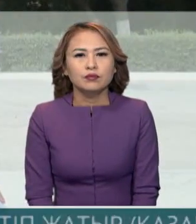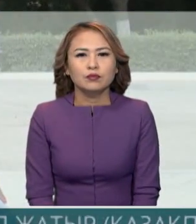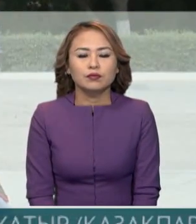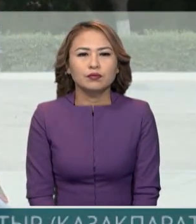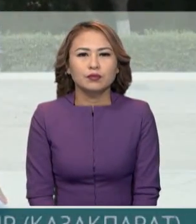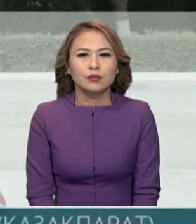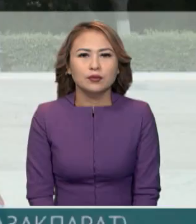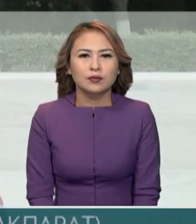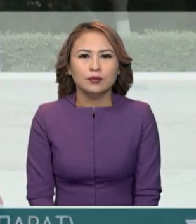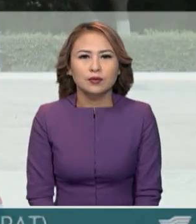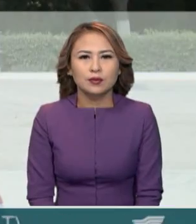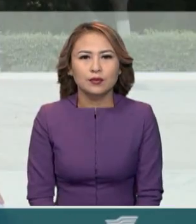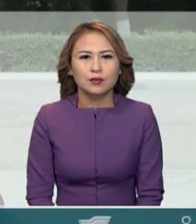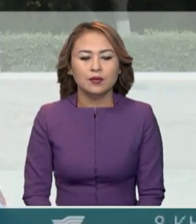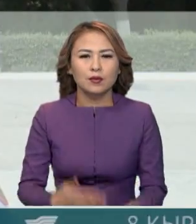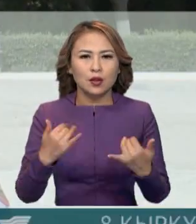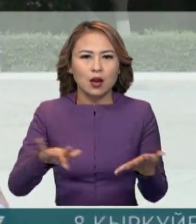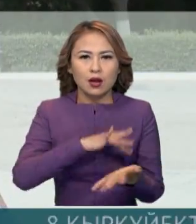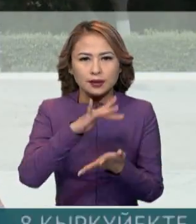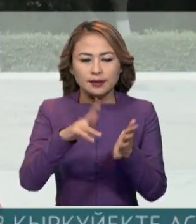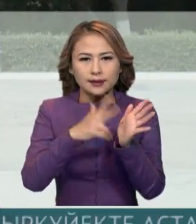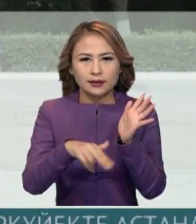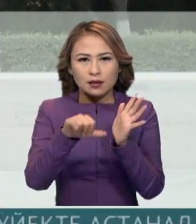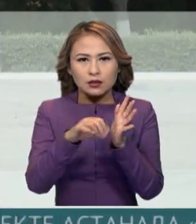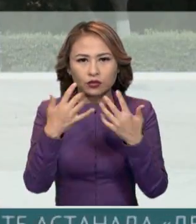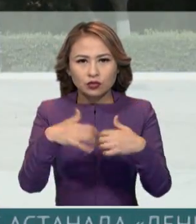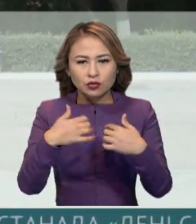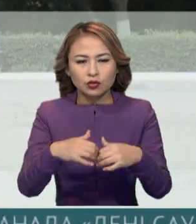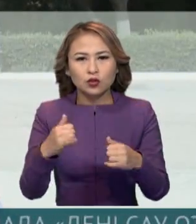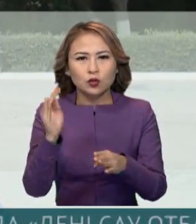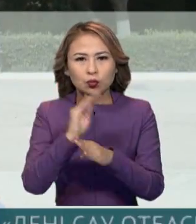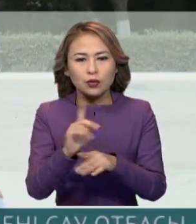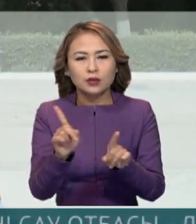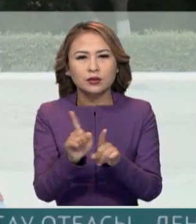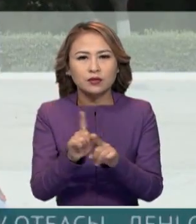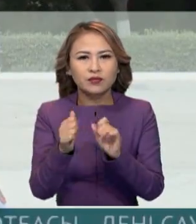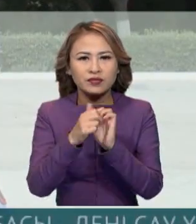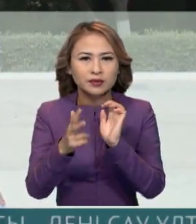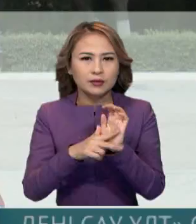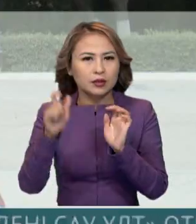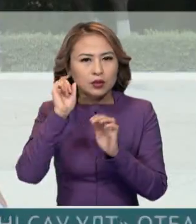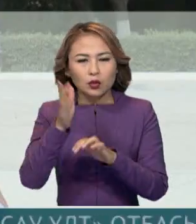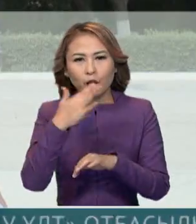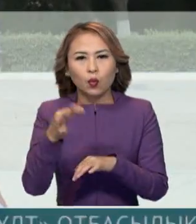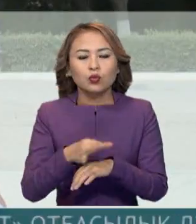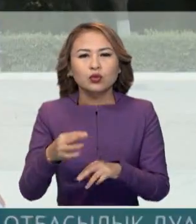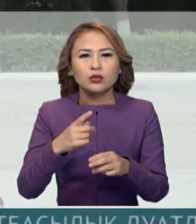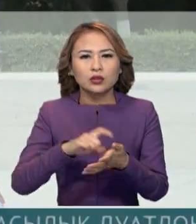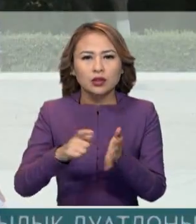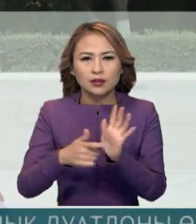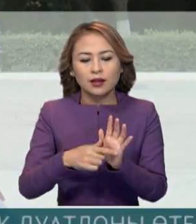Қала бойынша қазіргі 86 жасөспірім есепке алынып, олармен кәмелетке толмаған істер жөніндегі учаскелік полиция